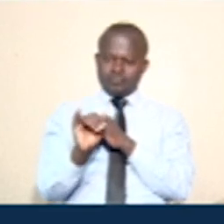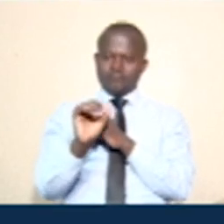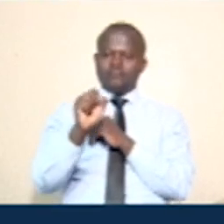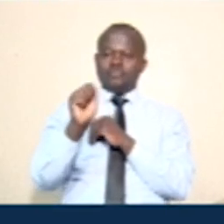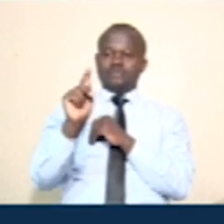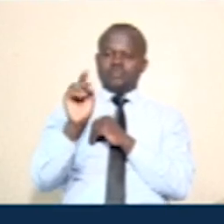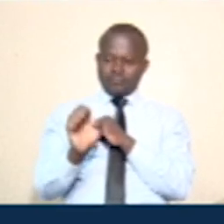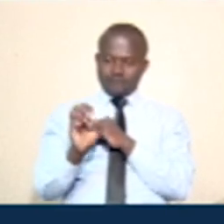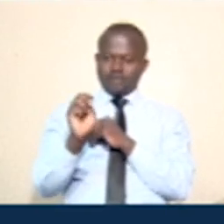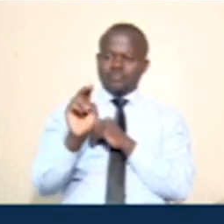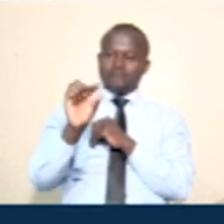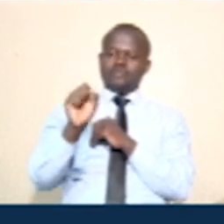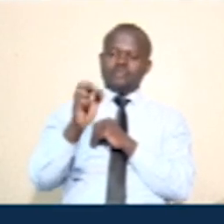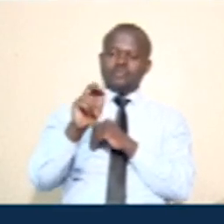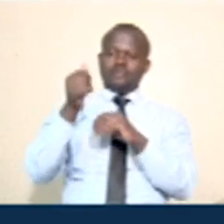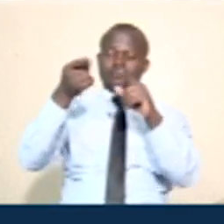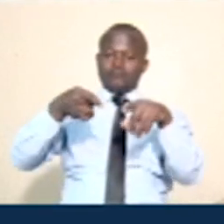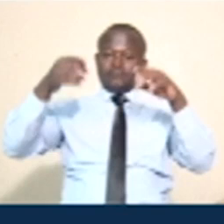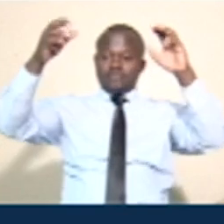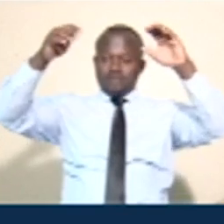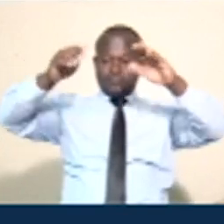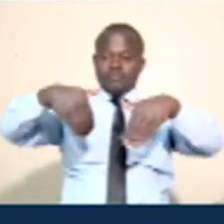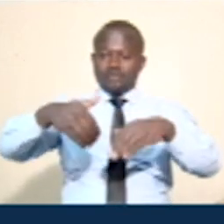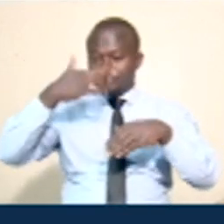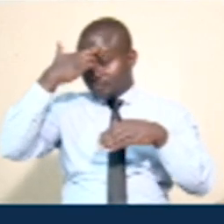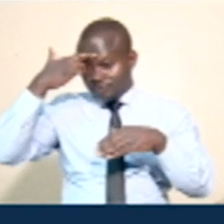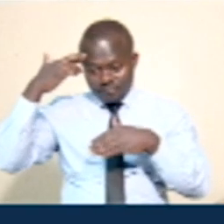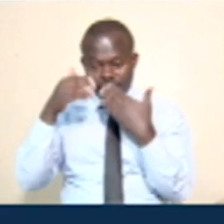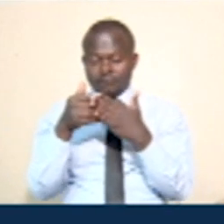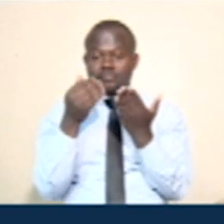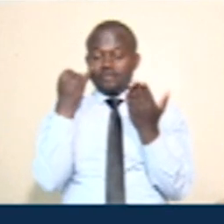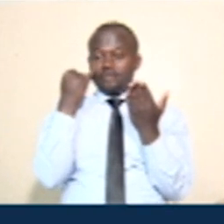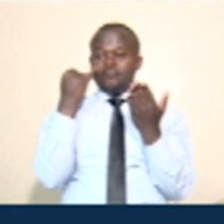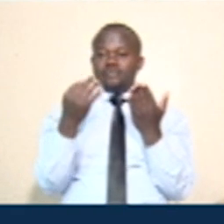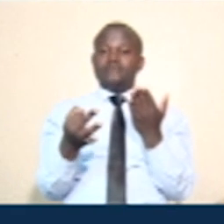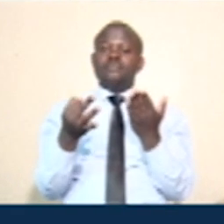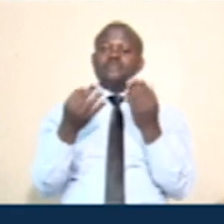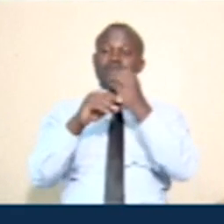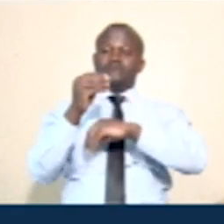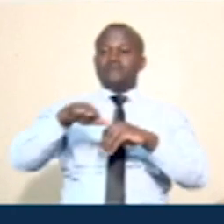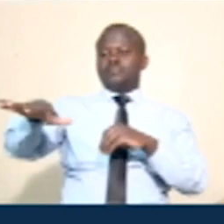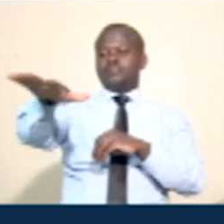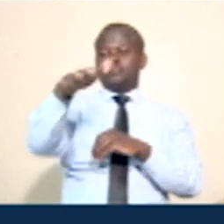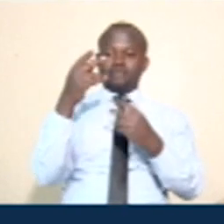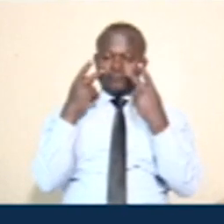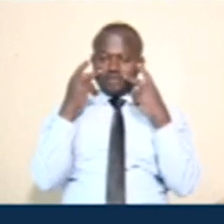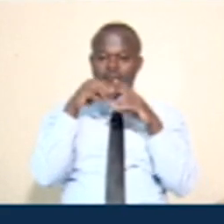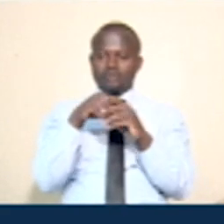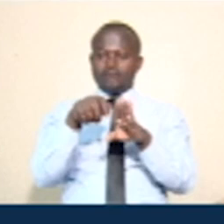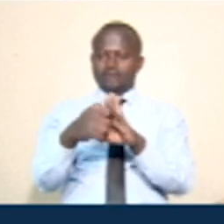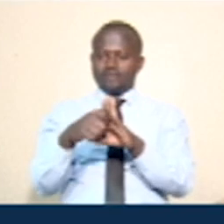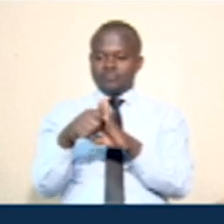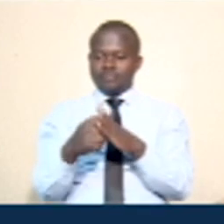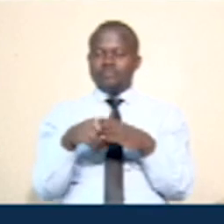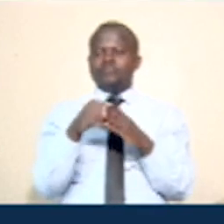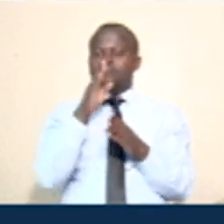na hantu hakunda kuva ibintu by'ubuhinzi niyo mpamvu no ku masoko usangamo ibitoki